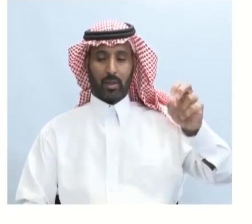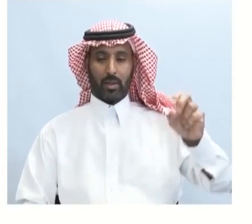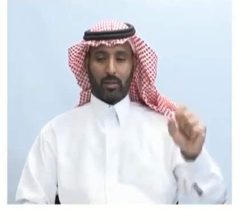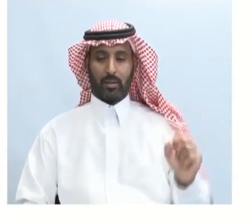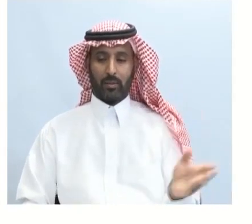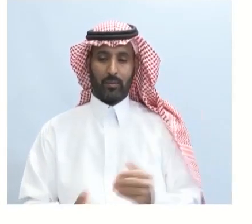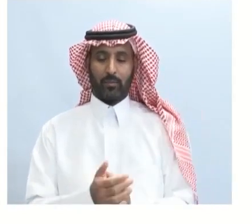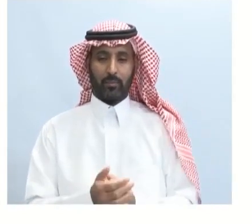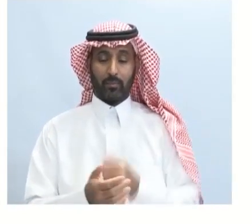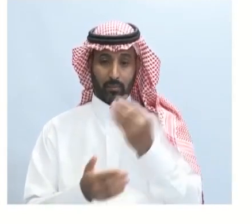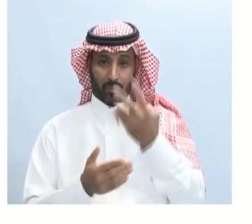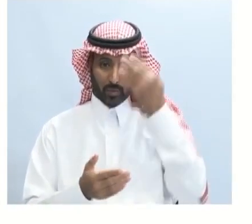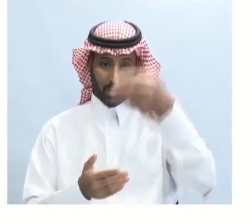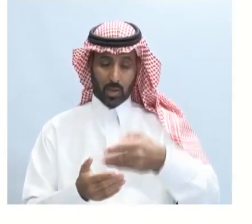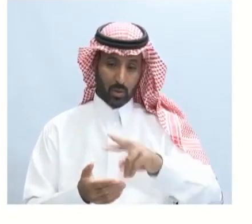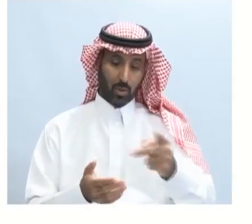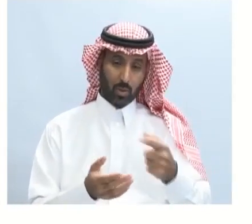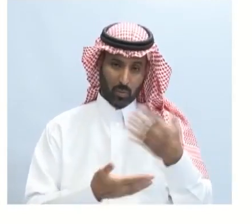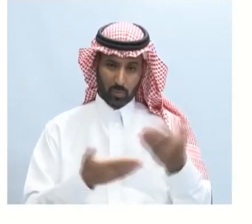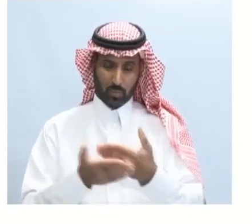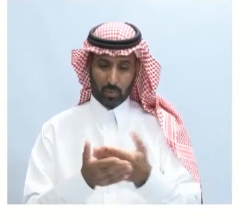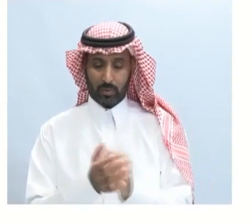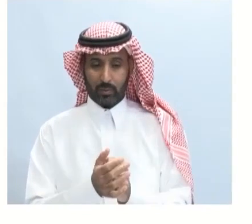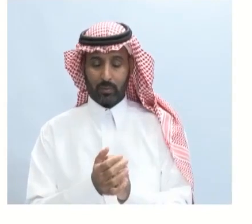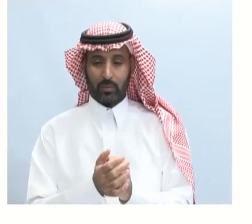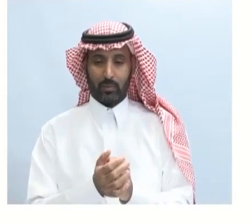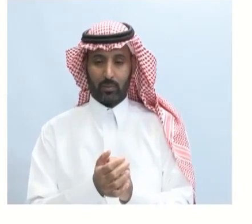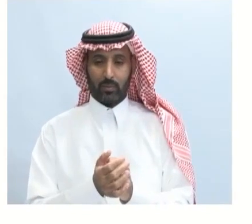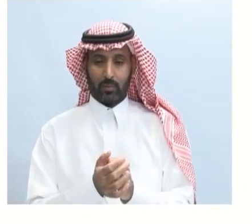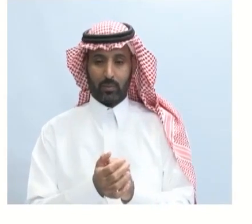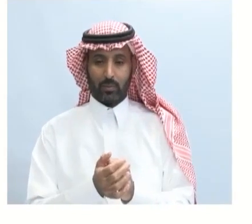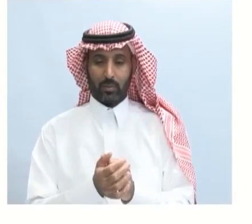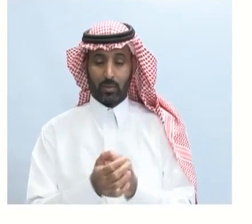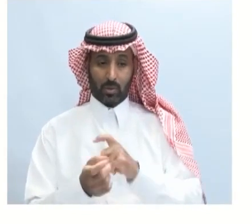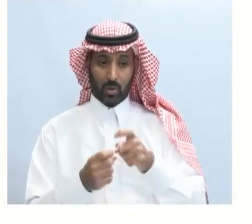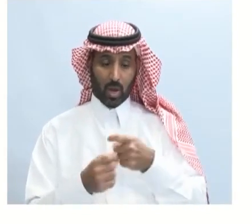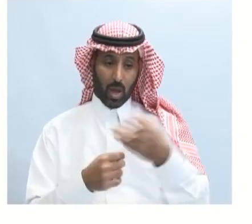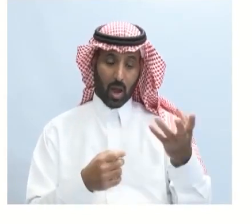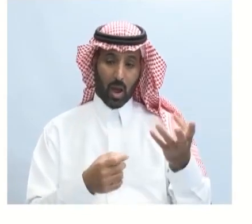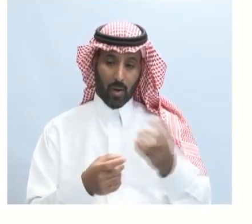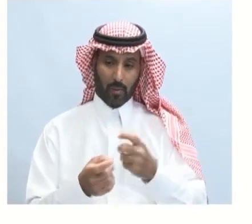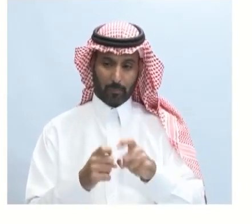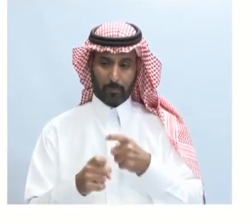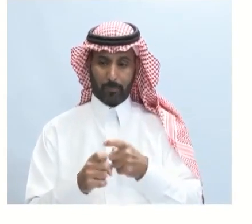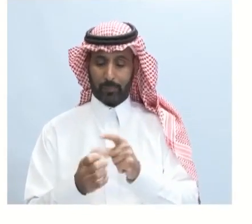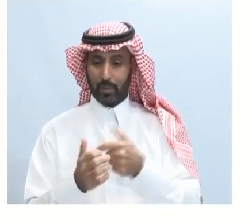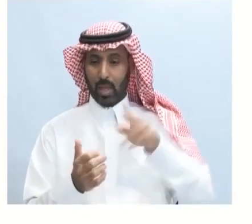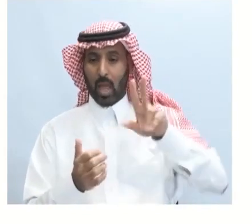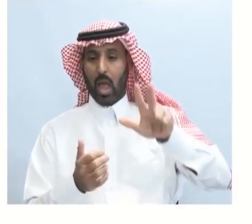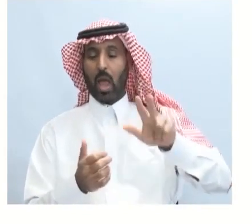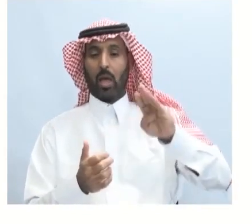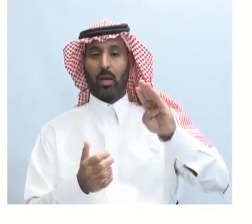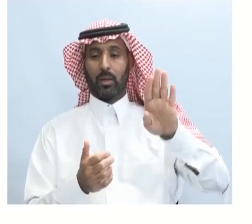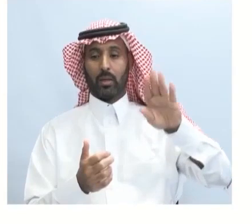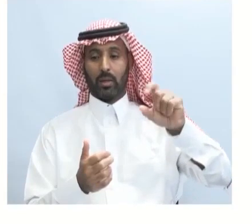الميثيل الان انظر للنوع الثاني من تفاعلات الاكسده والاختزال الحصول على الدهيدات والاحماض الكربوكسيليه من